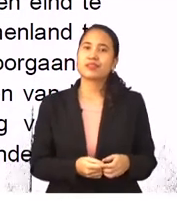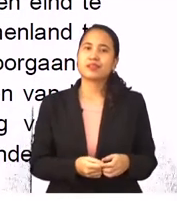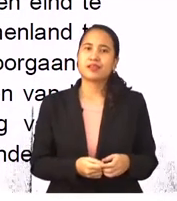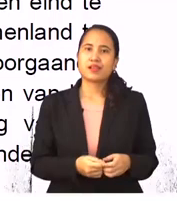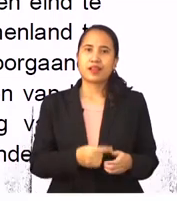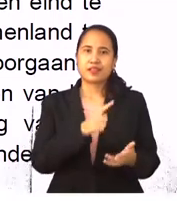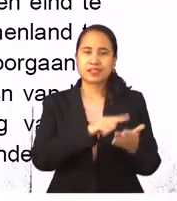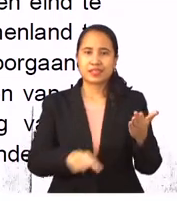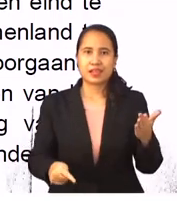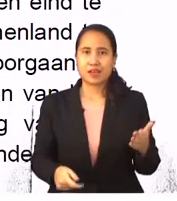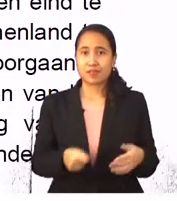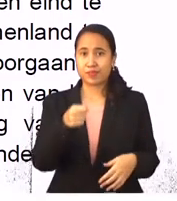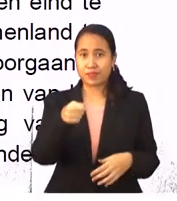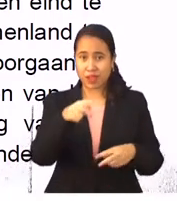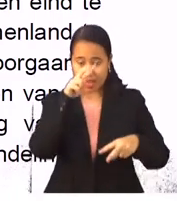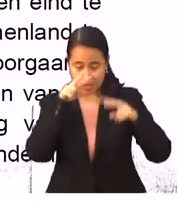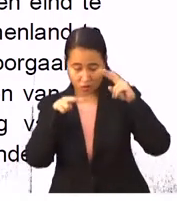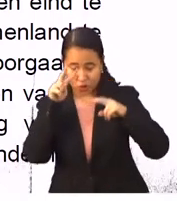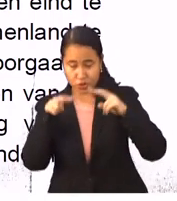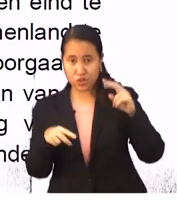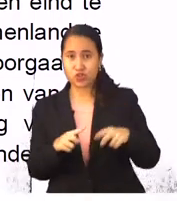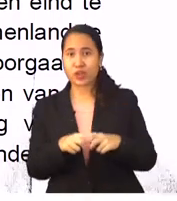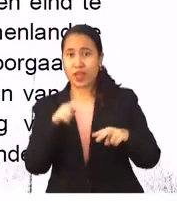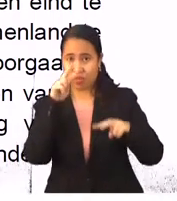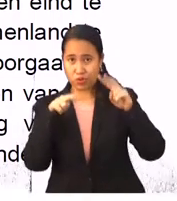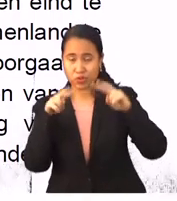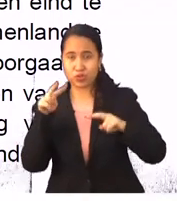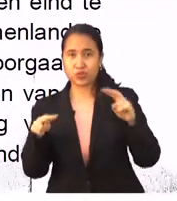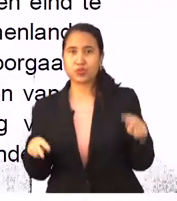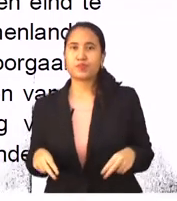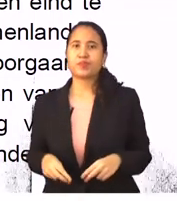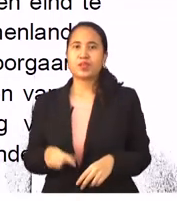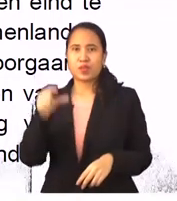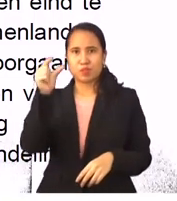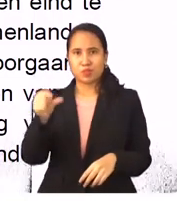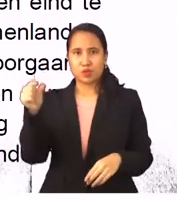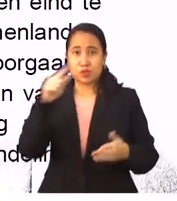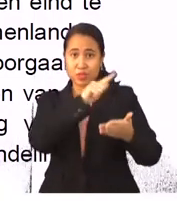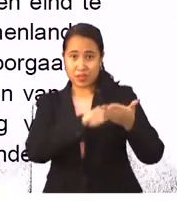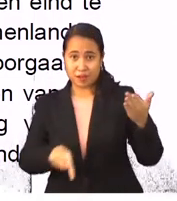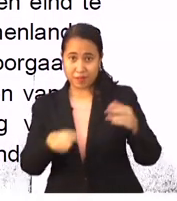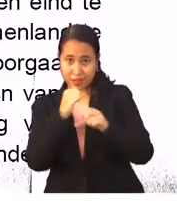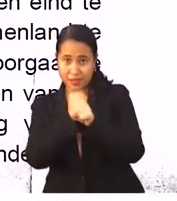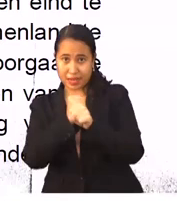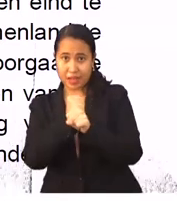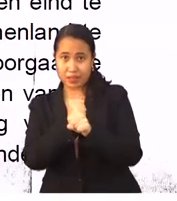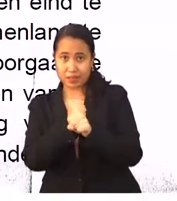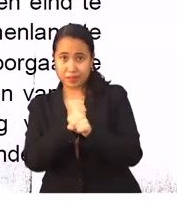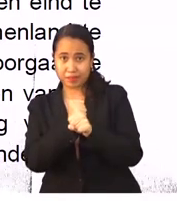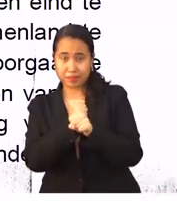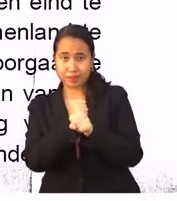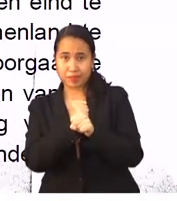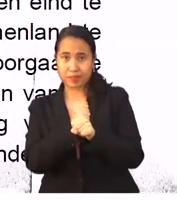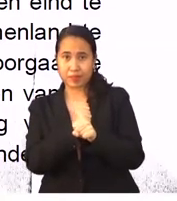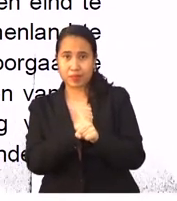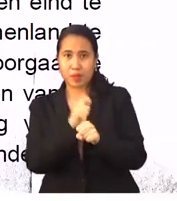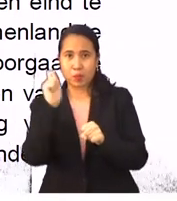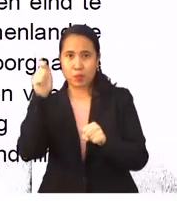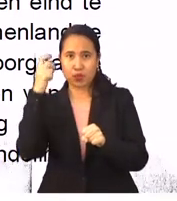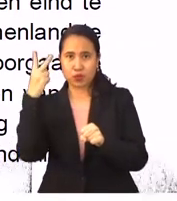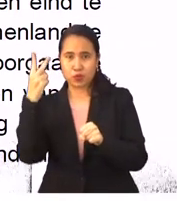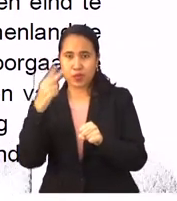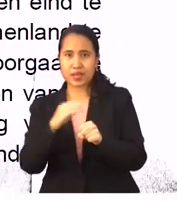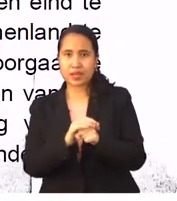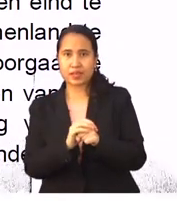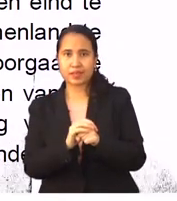strafrechtelijk onderzoek ten aanzien van degene die bedoelde strafbare feiten, zoals hierboven bedoeld in punt 2, hebben